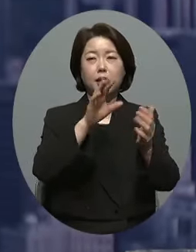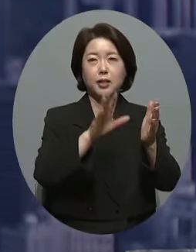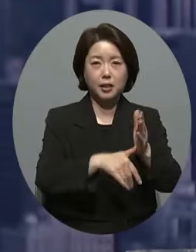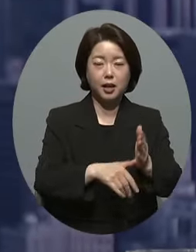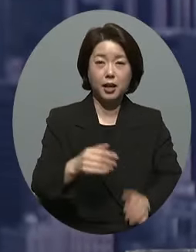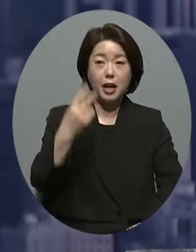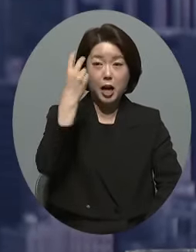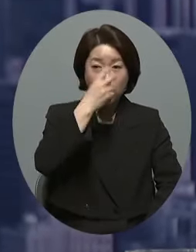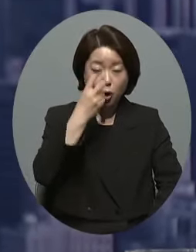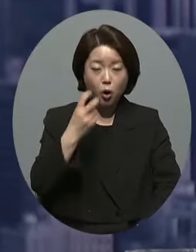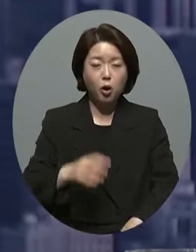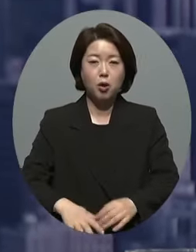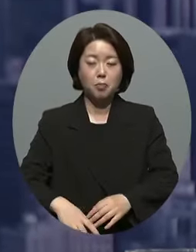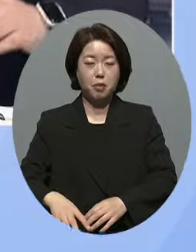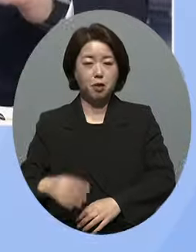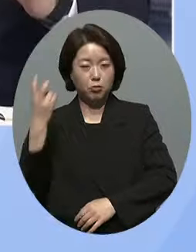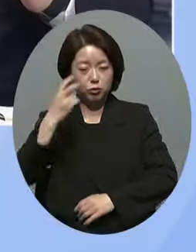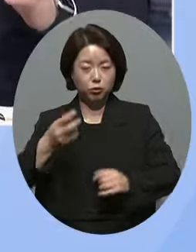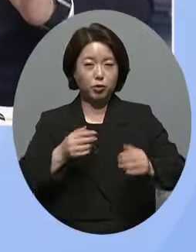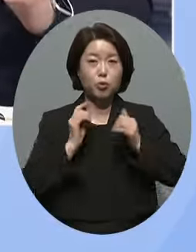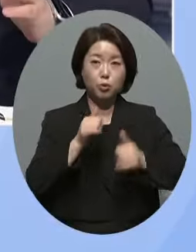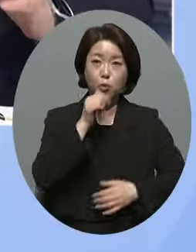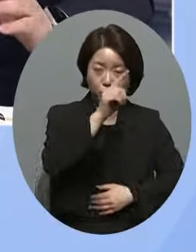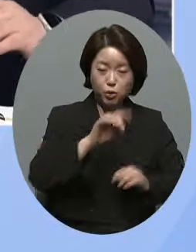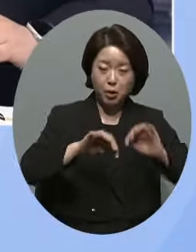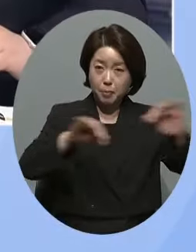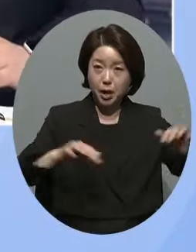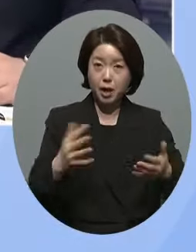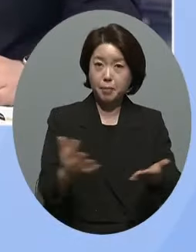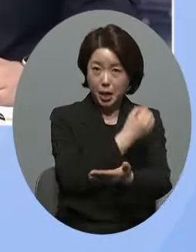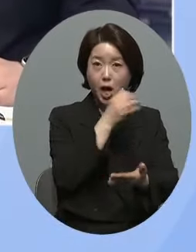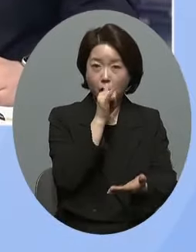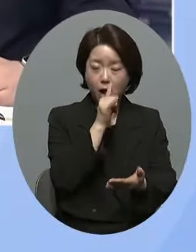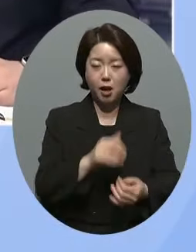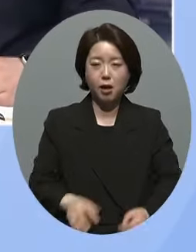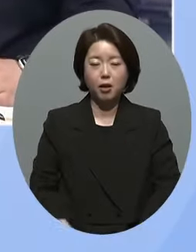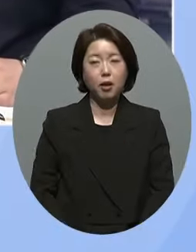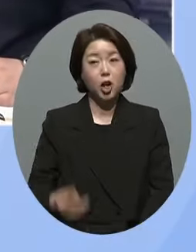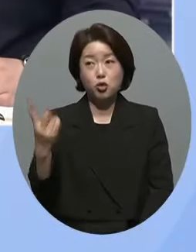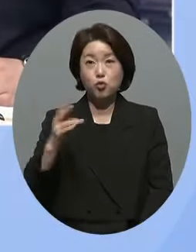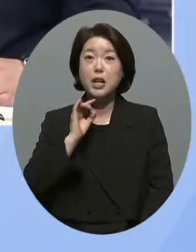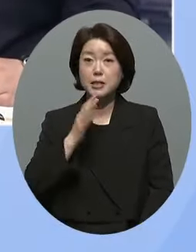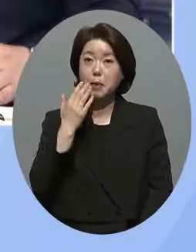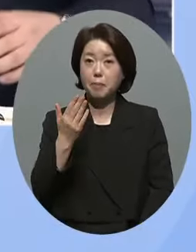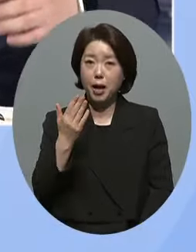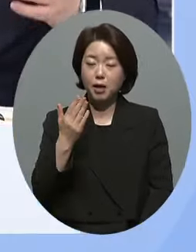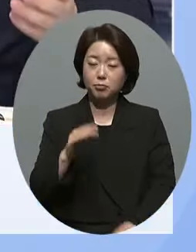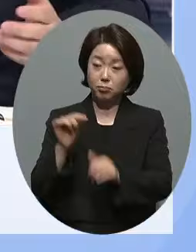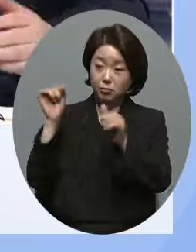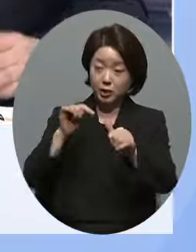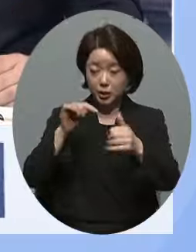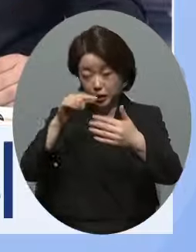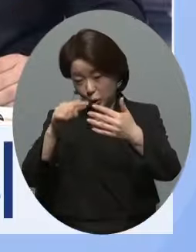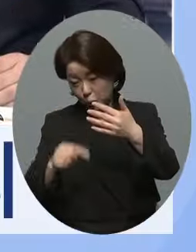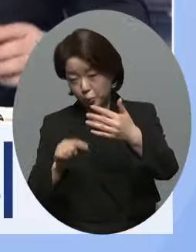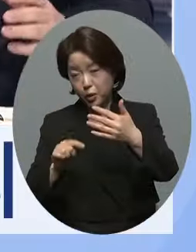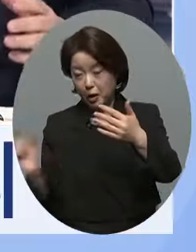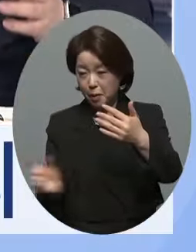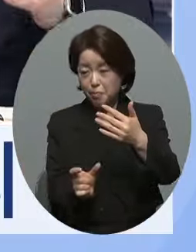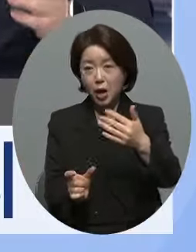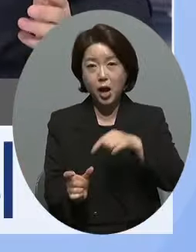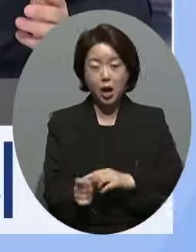대해서 검찰이 부패와 경제이 두가 두 가지만 할 수 있게 했는데 이게 어떤 시행령의 시행령을 만드는 과정에서 어떤